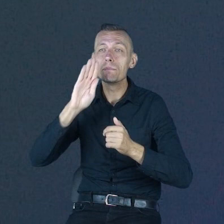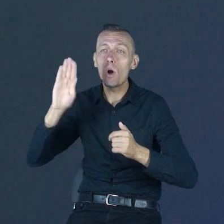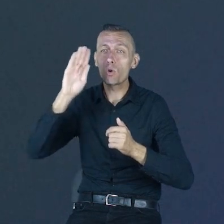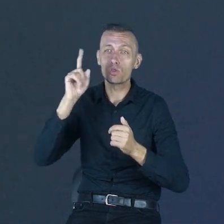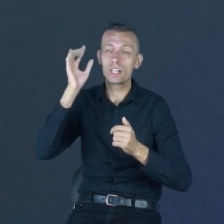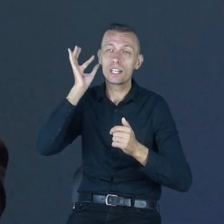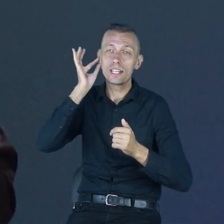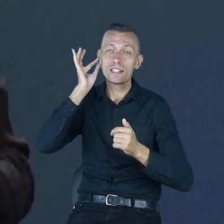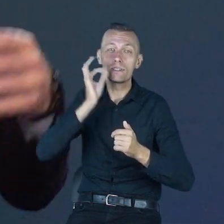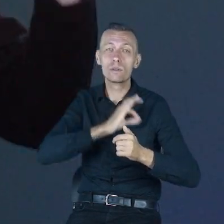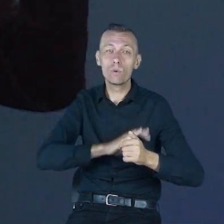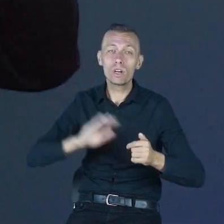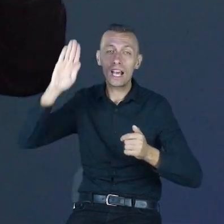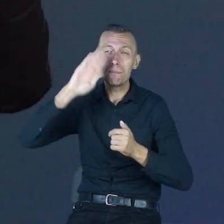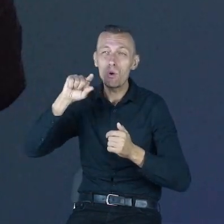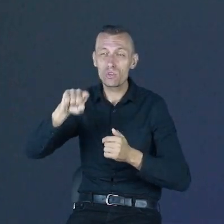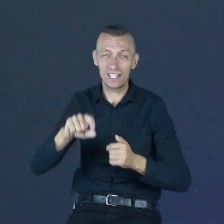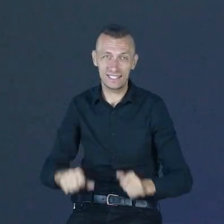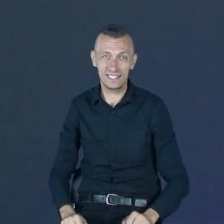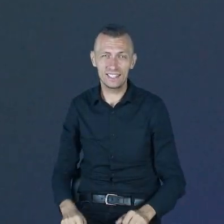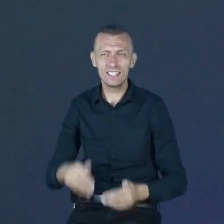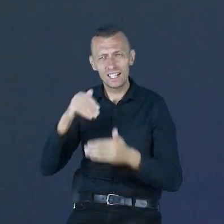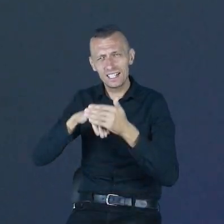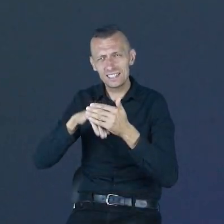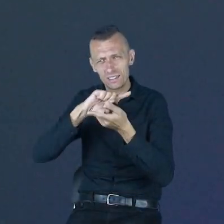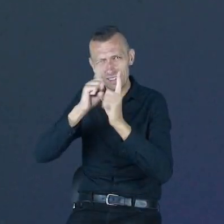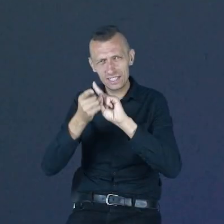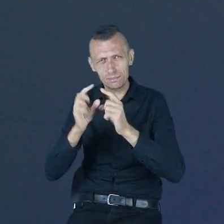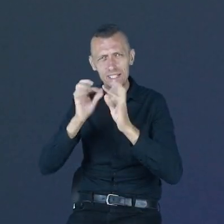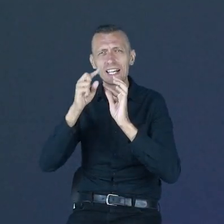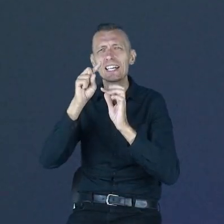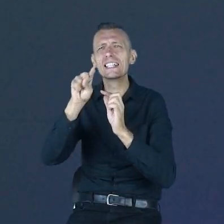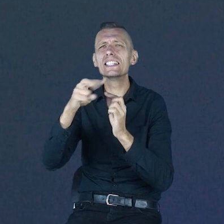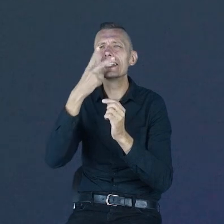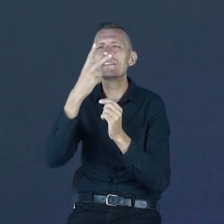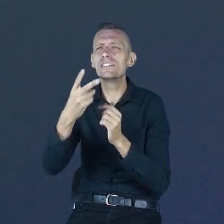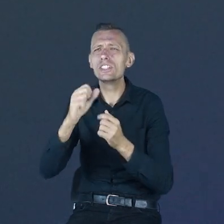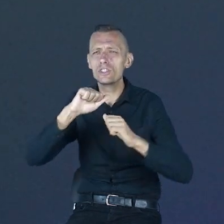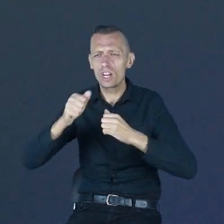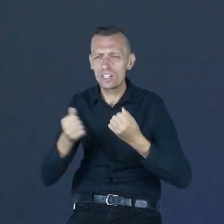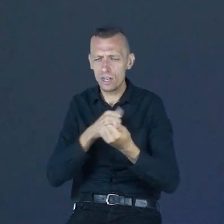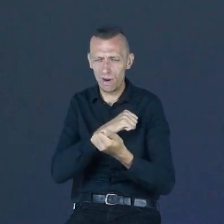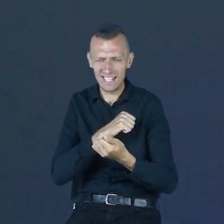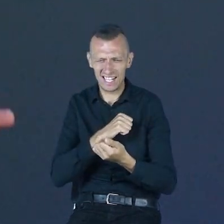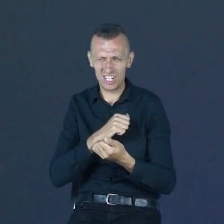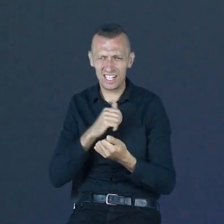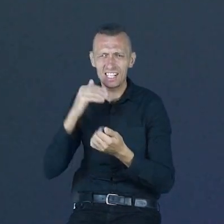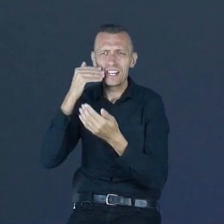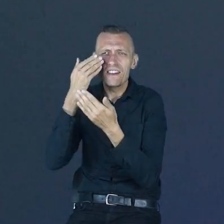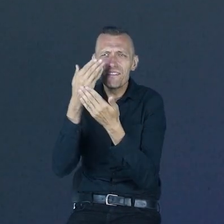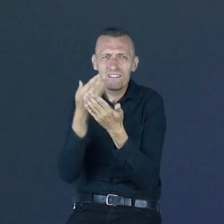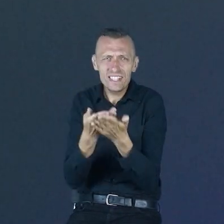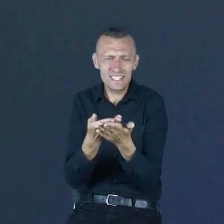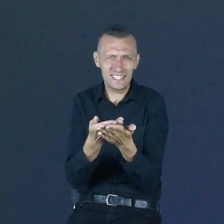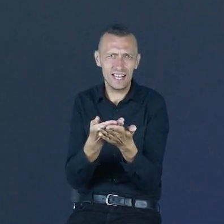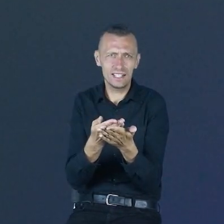i zachowania. Gdy widzisz swoje działania, którym się dopuściłeś, wyznaj przed Bogiem. Oczywiście Bóg wszystko wie, ale